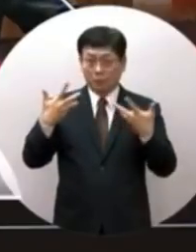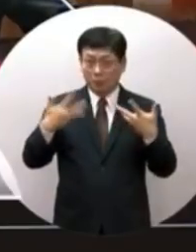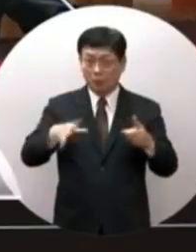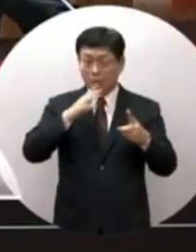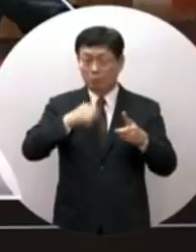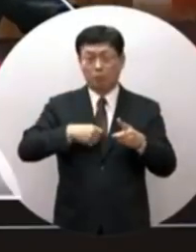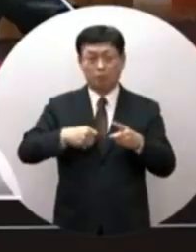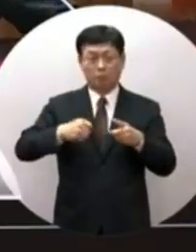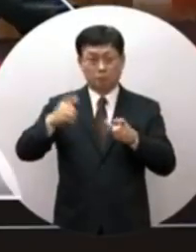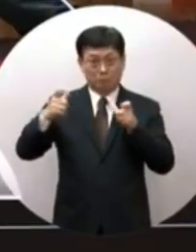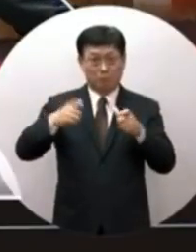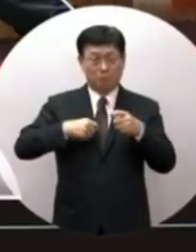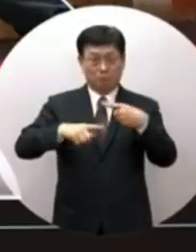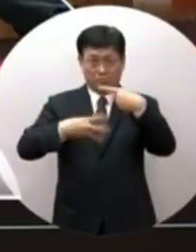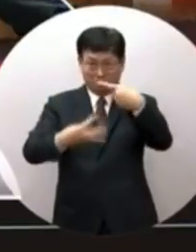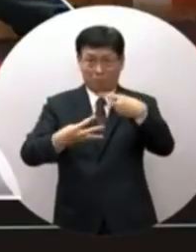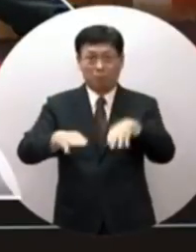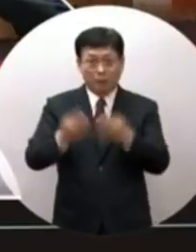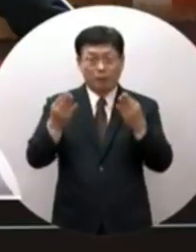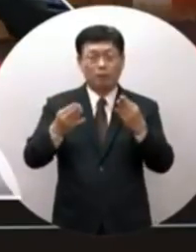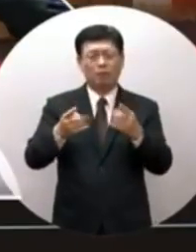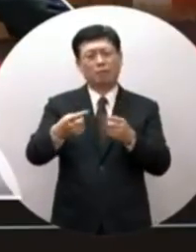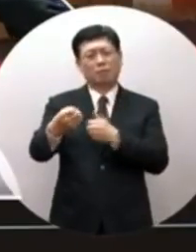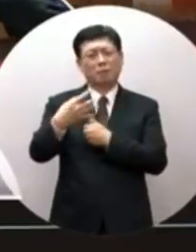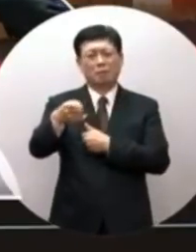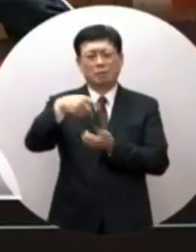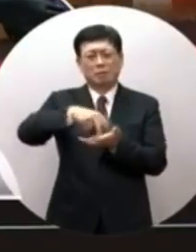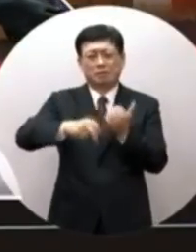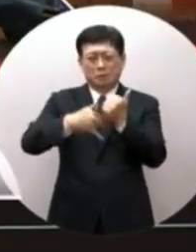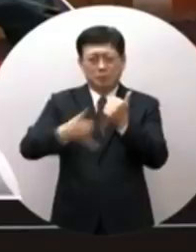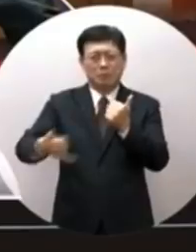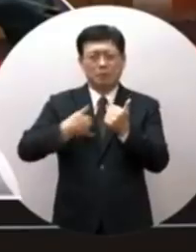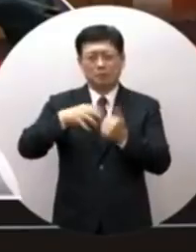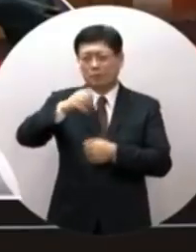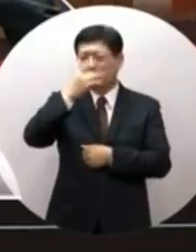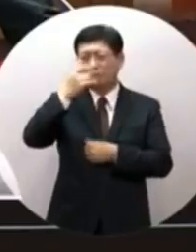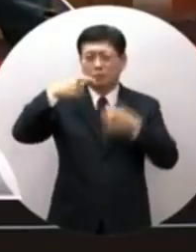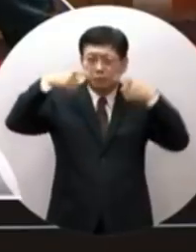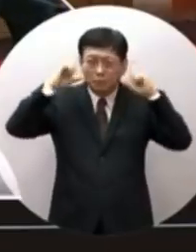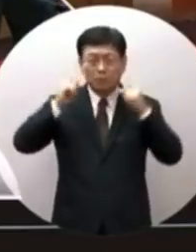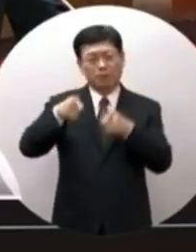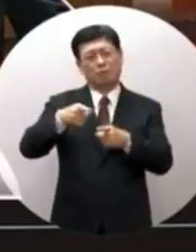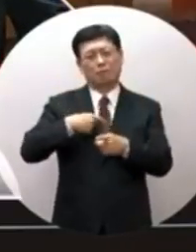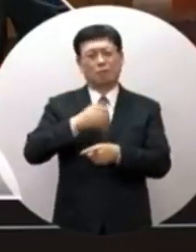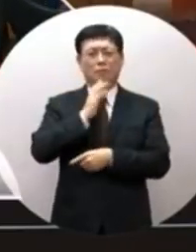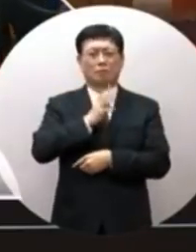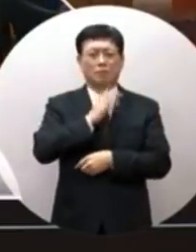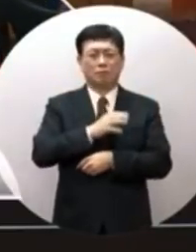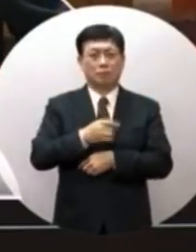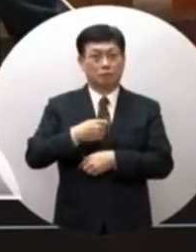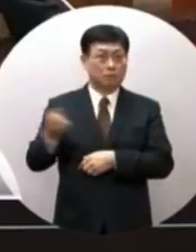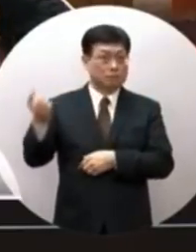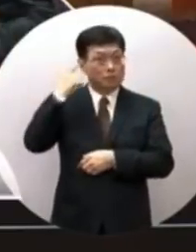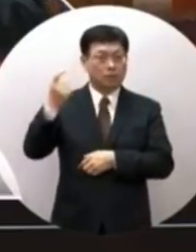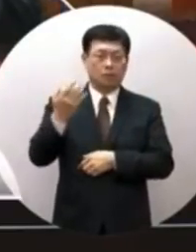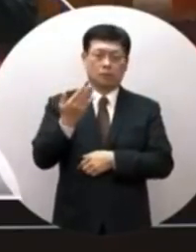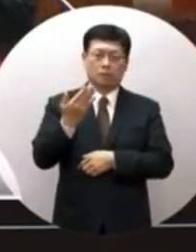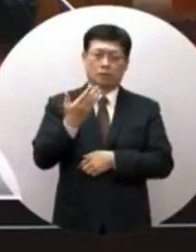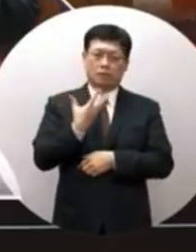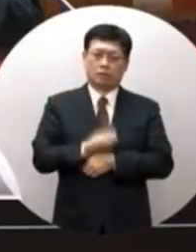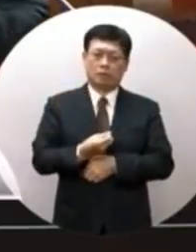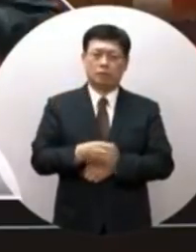启动，因为有人跟我讲，你立委口罩摕袂到，你做什么立委？我听了很难